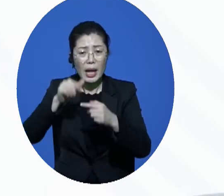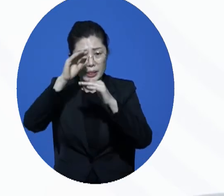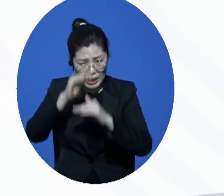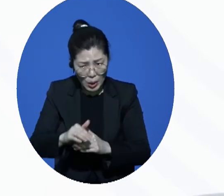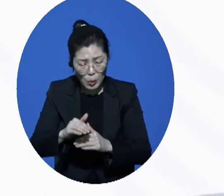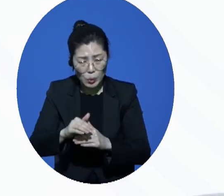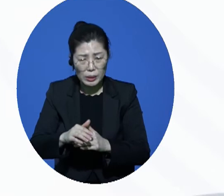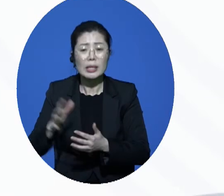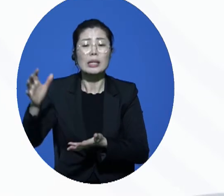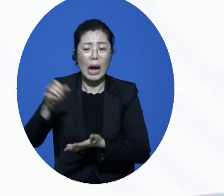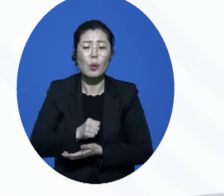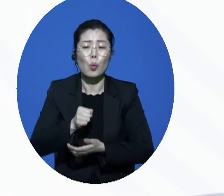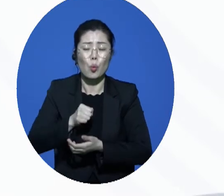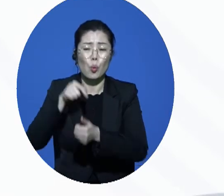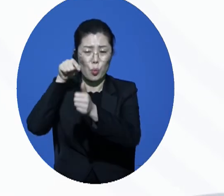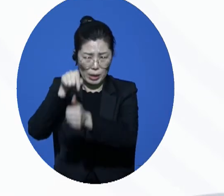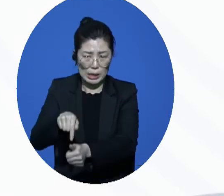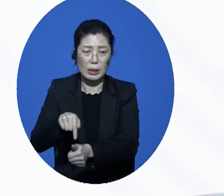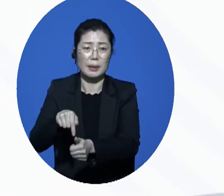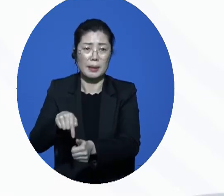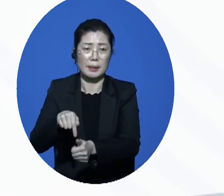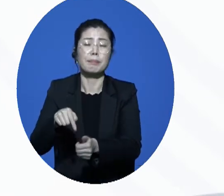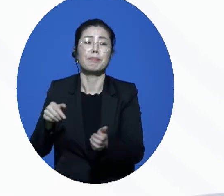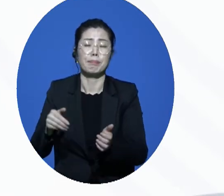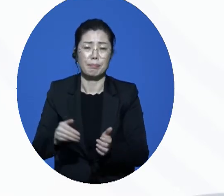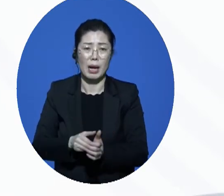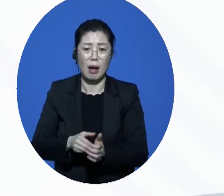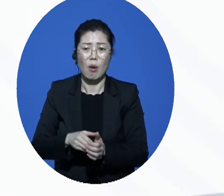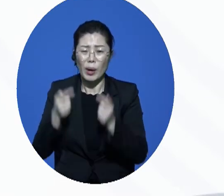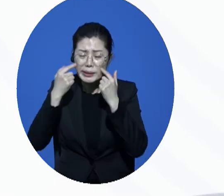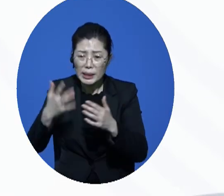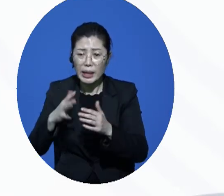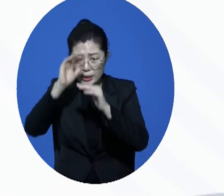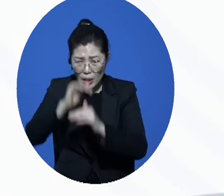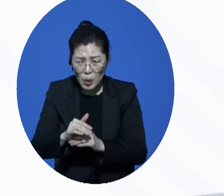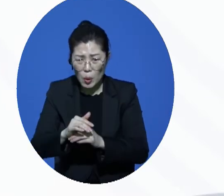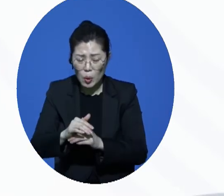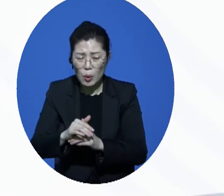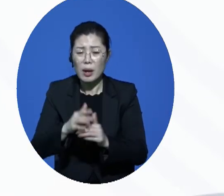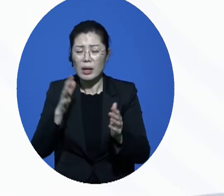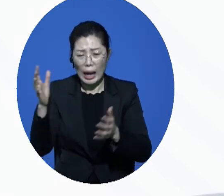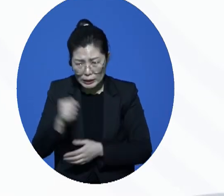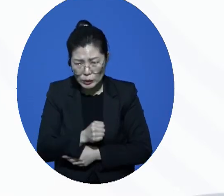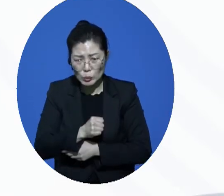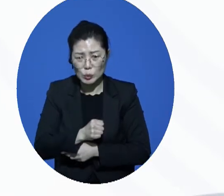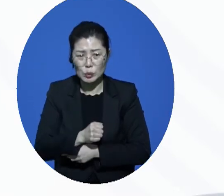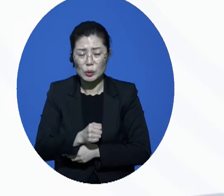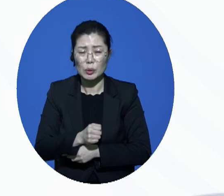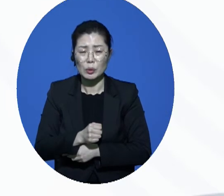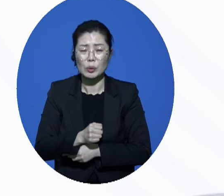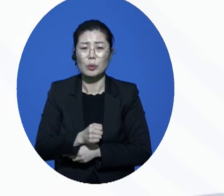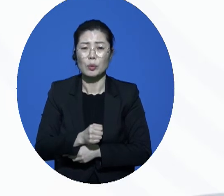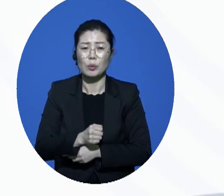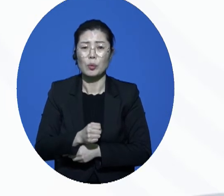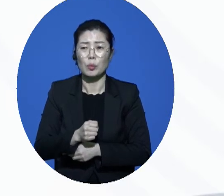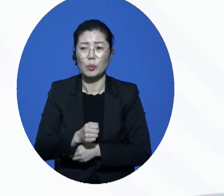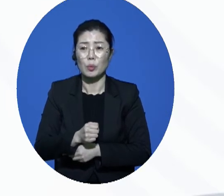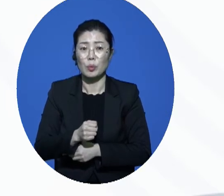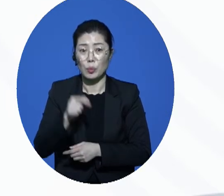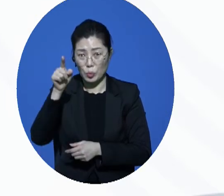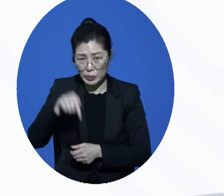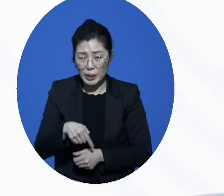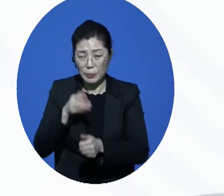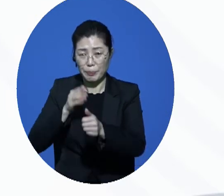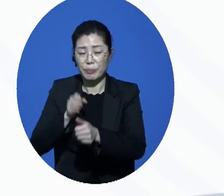적용 가능한 명확한 체계를 수립해서 만들어 오라라는 이야기를 복지부 쪽에 했습니다. 하지만